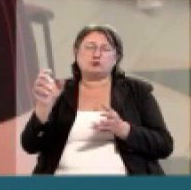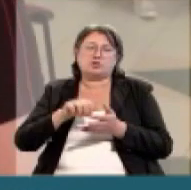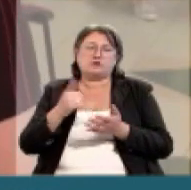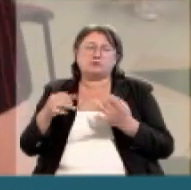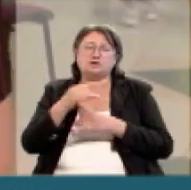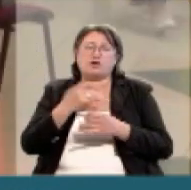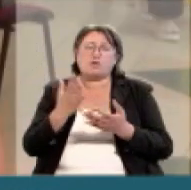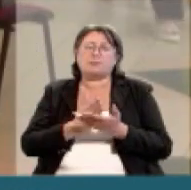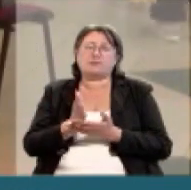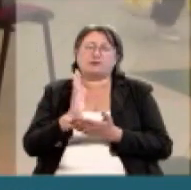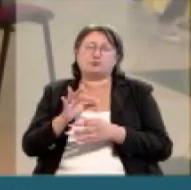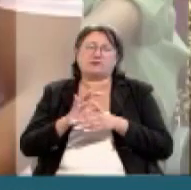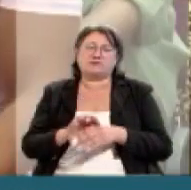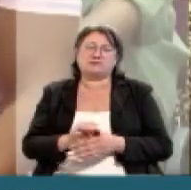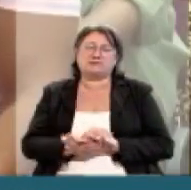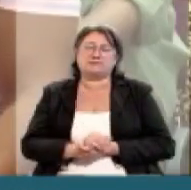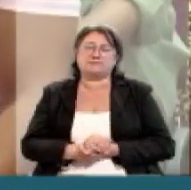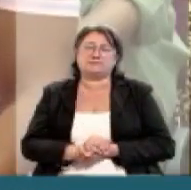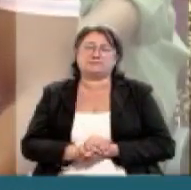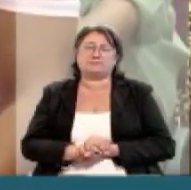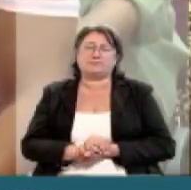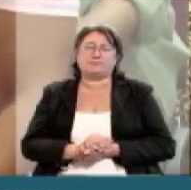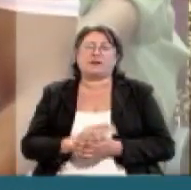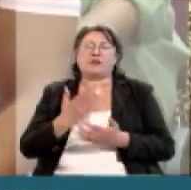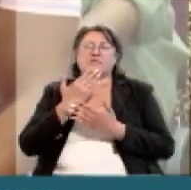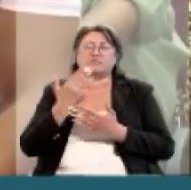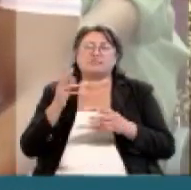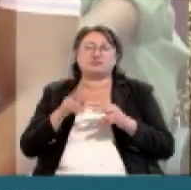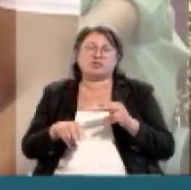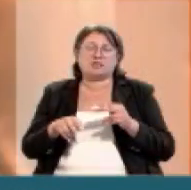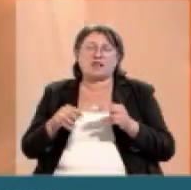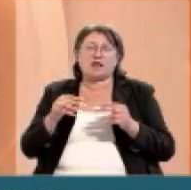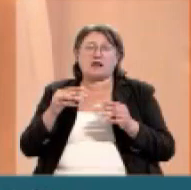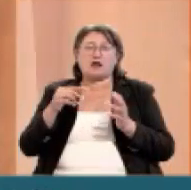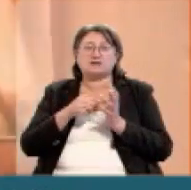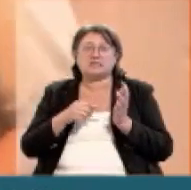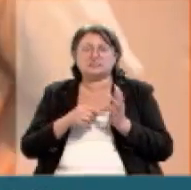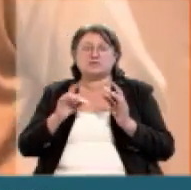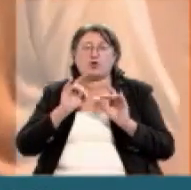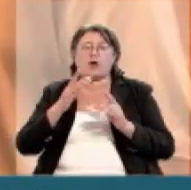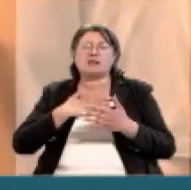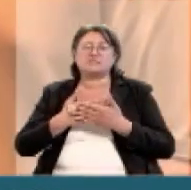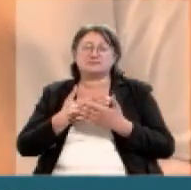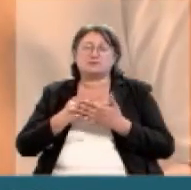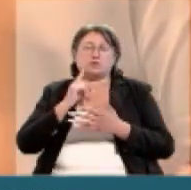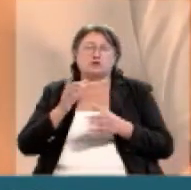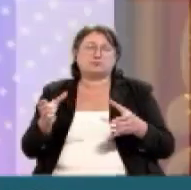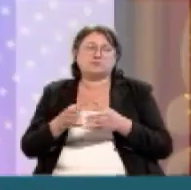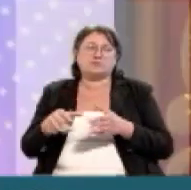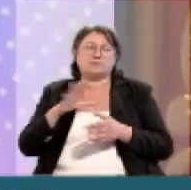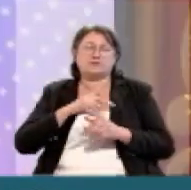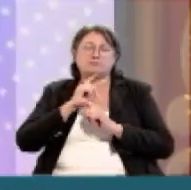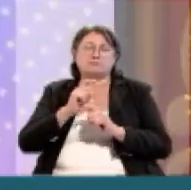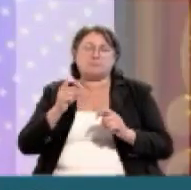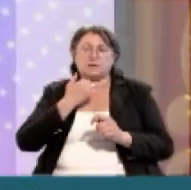жұмыс жүргіземіз деп үміттенеміз. Тәжірибе алмасу соңында жастар қанатының белсенділеріне қауым және облыстық Қазақстан халқы ассамблея